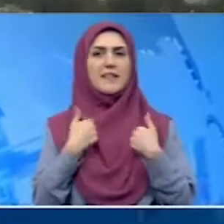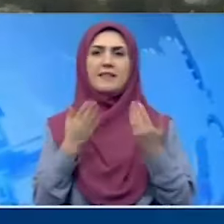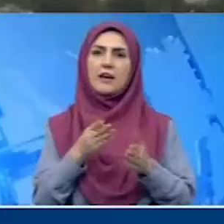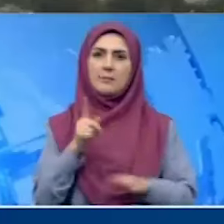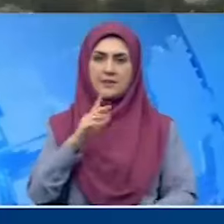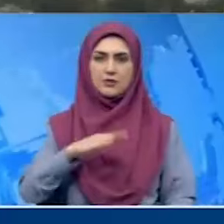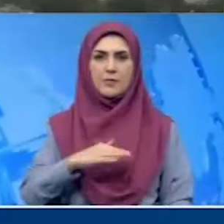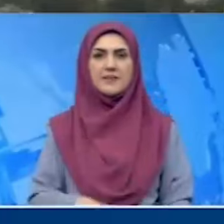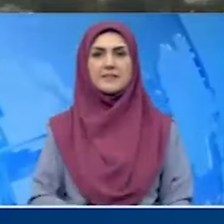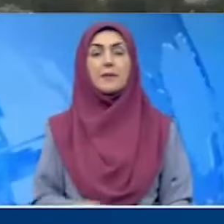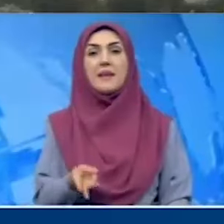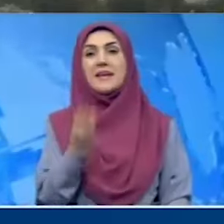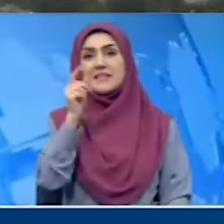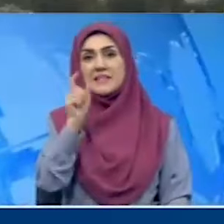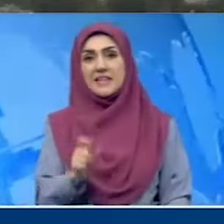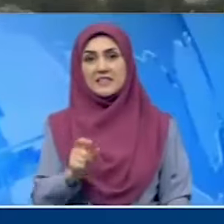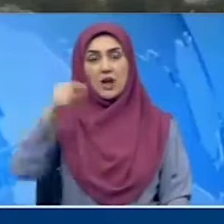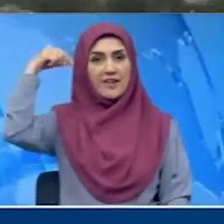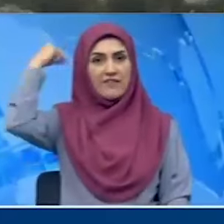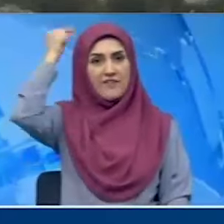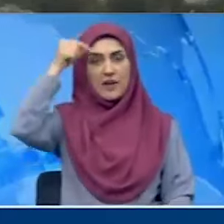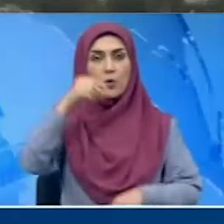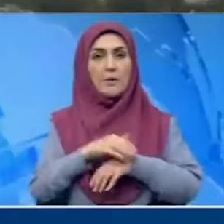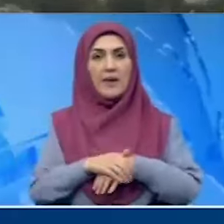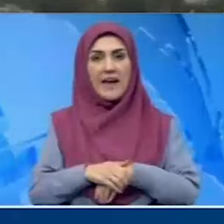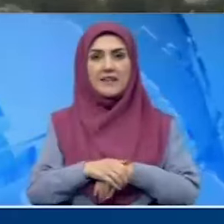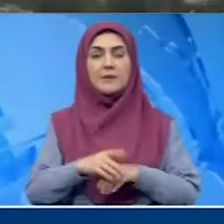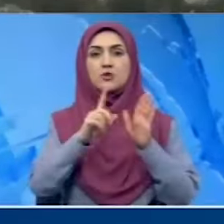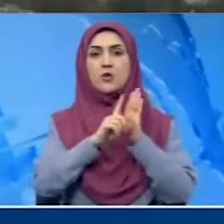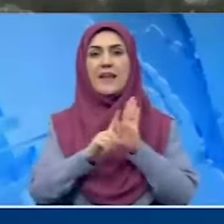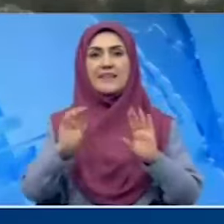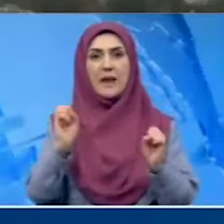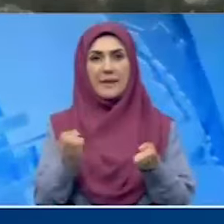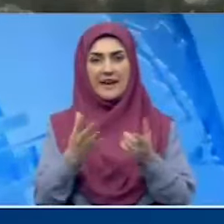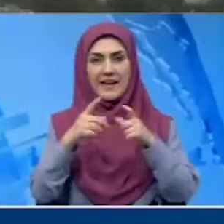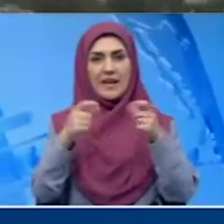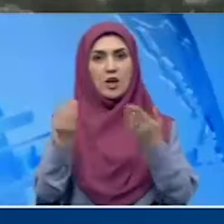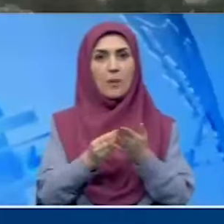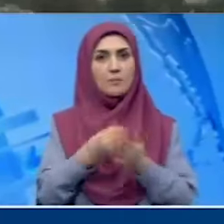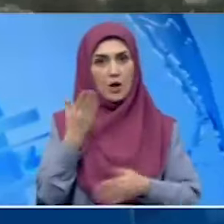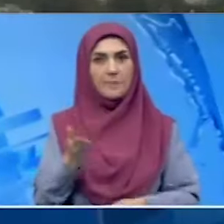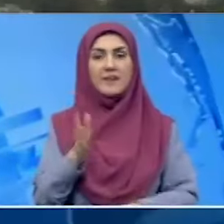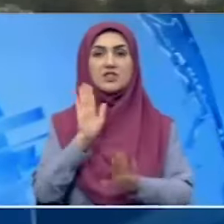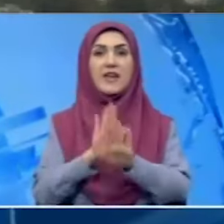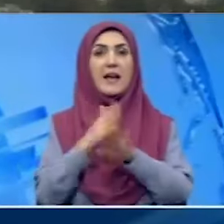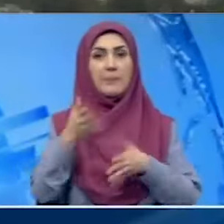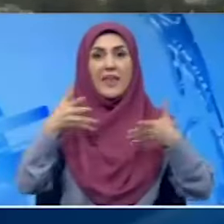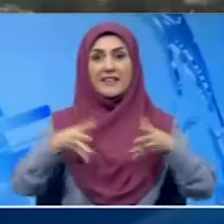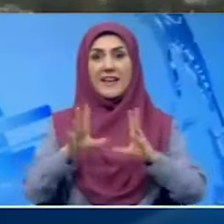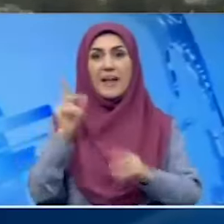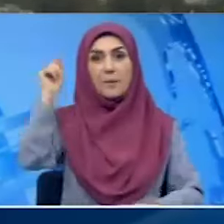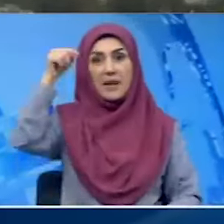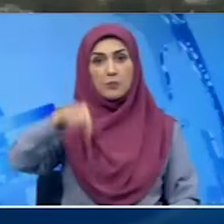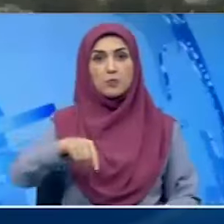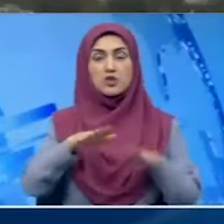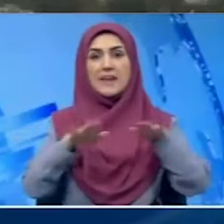میکنیم. نامه 3000 نفر از علمای اهل سنت به رهبر انقلاب در حمایت از عملیات وعده صادق 2. در